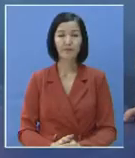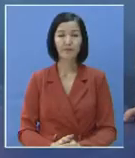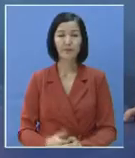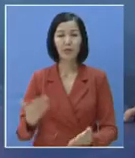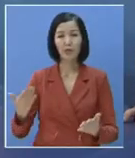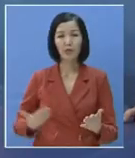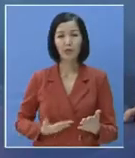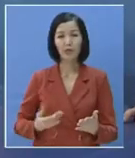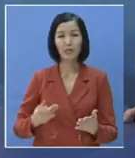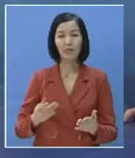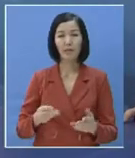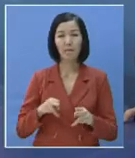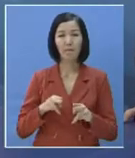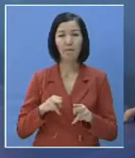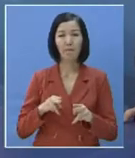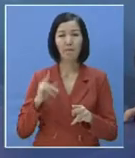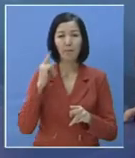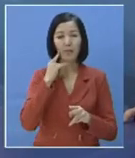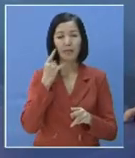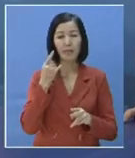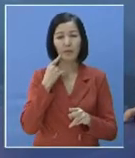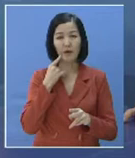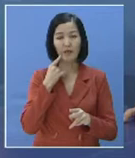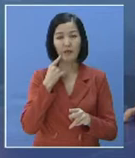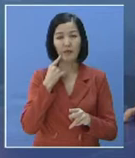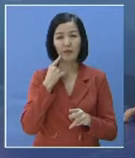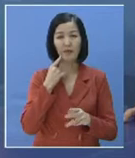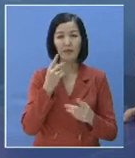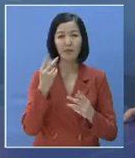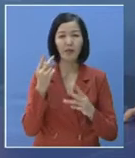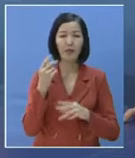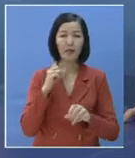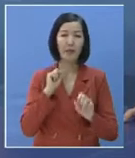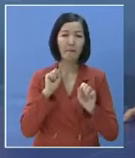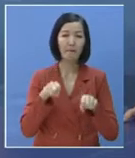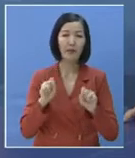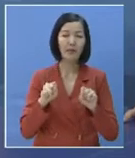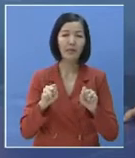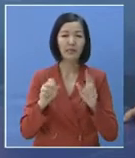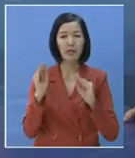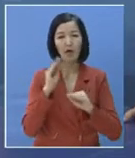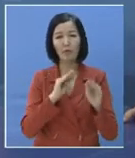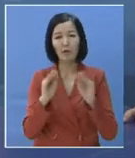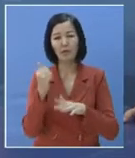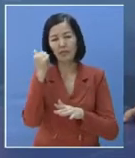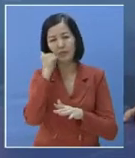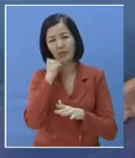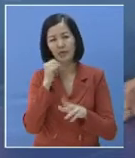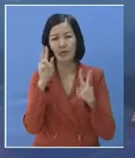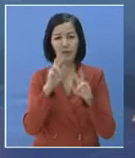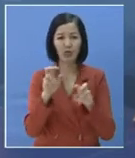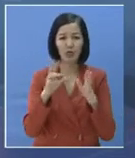Житель Петропавловска собрал уникальную коллекцию раритетных мотоциклов. Илья Загола ищет старые мотобайки по всей